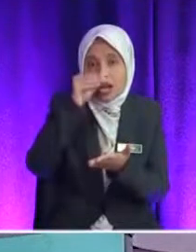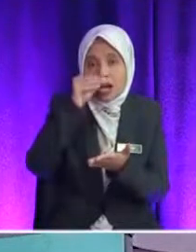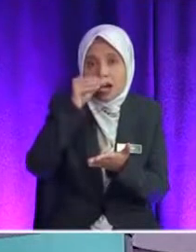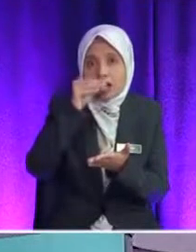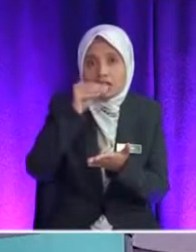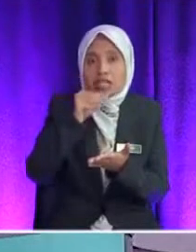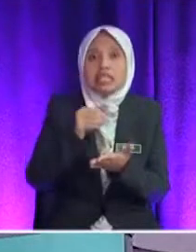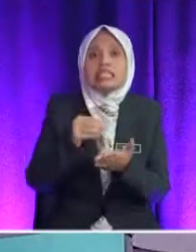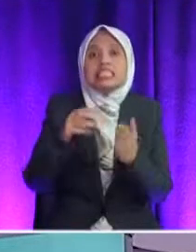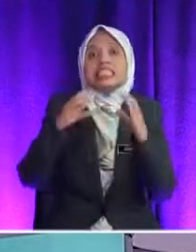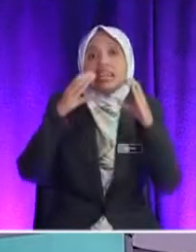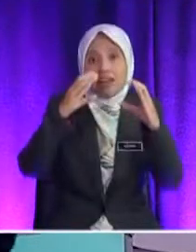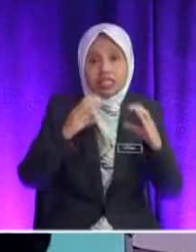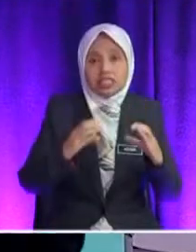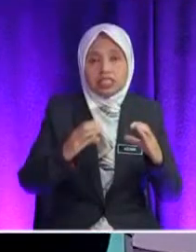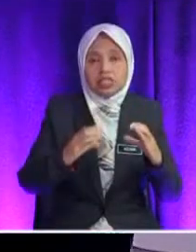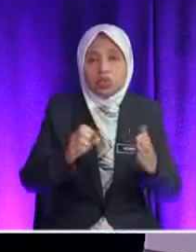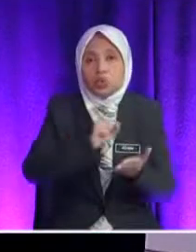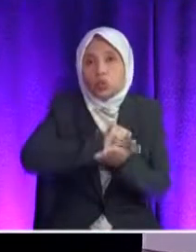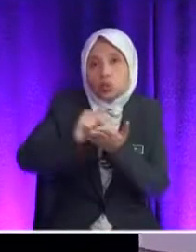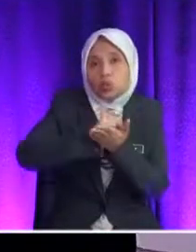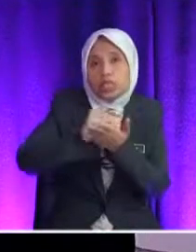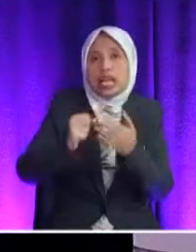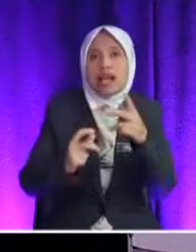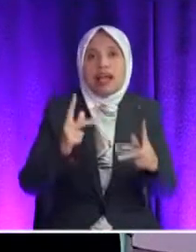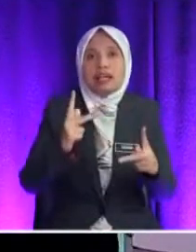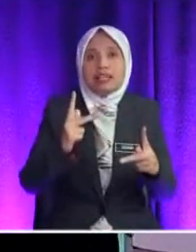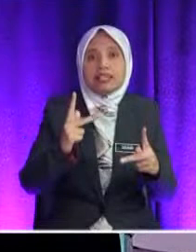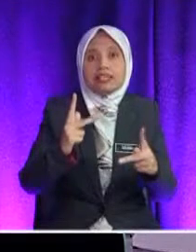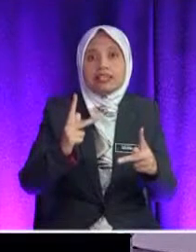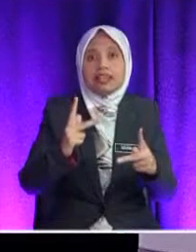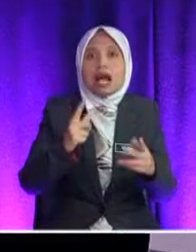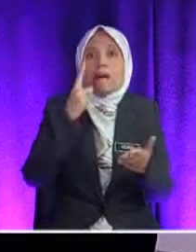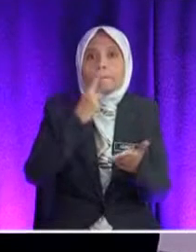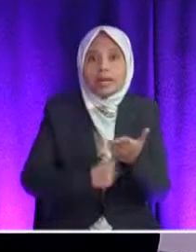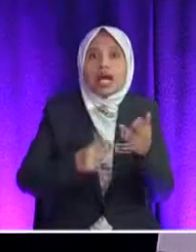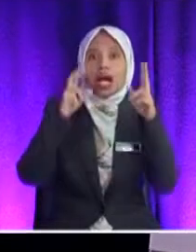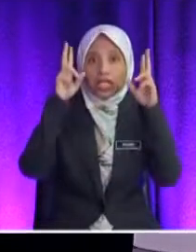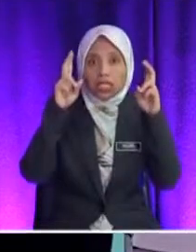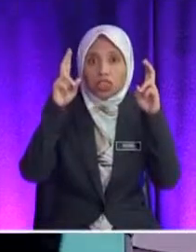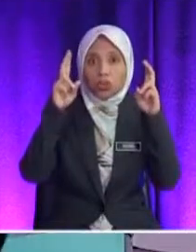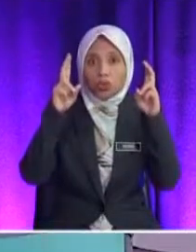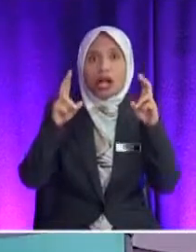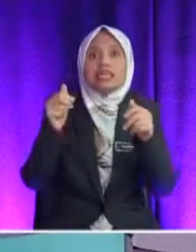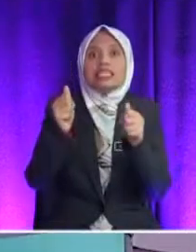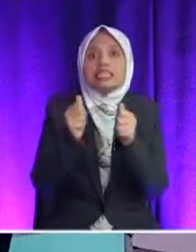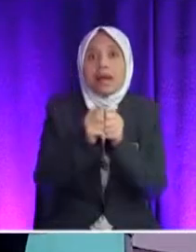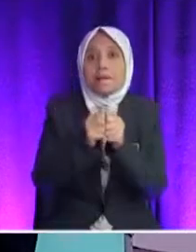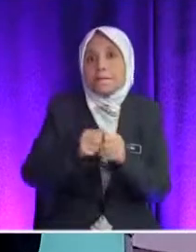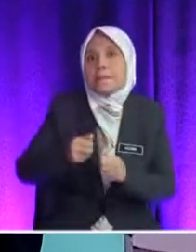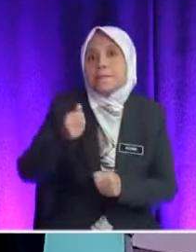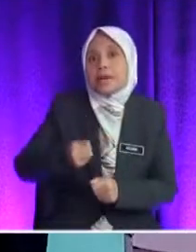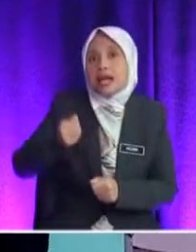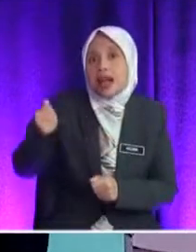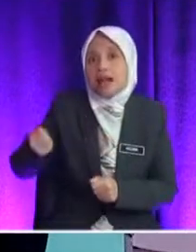mempelajari teknik mencuci kereta. Okey, hari ini kita tengok apakah tajuk kita berkaitan dengan peralatan, bahan